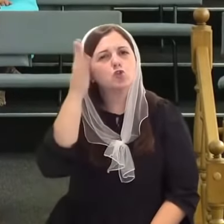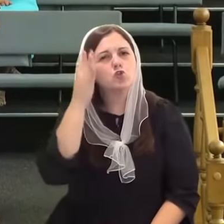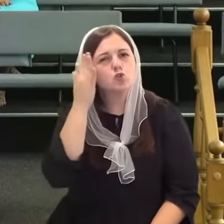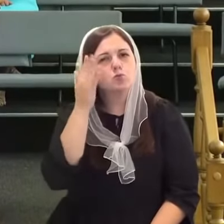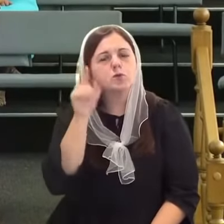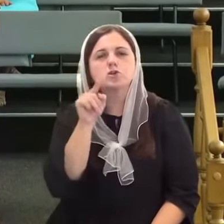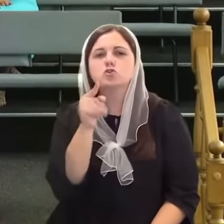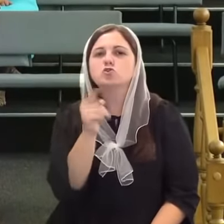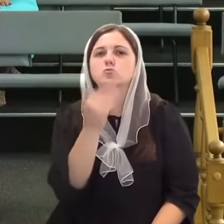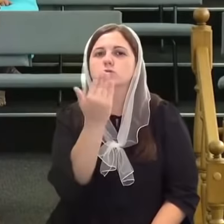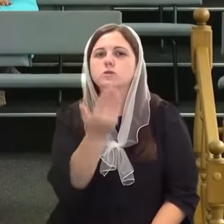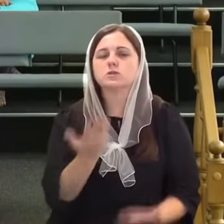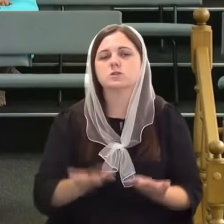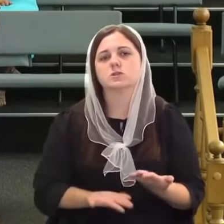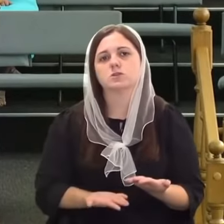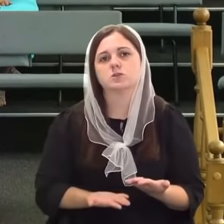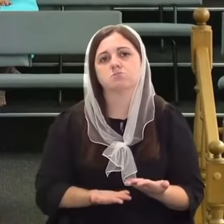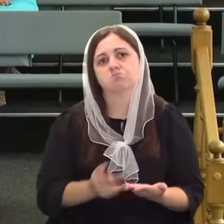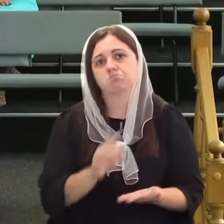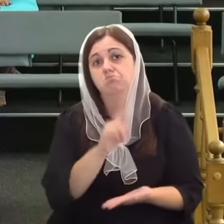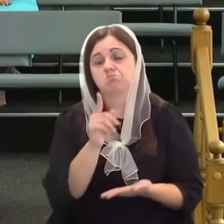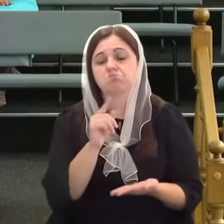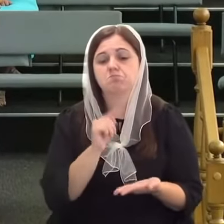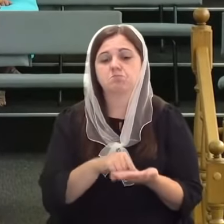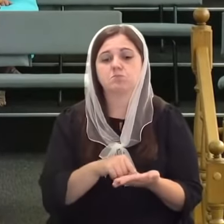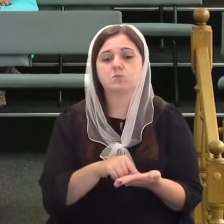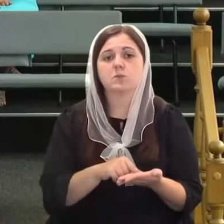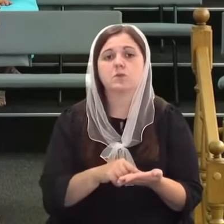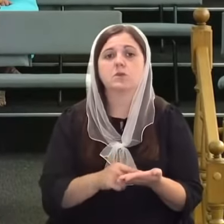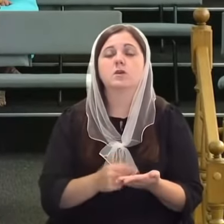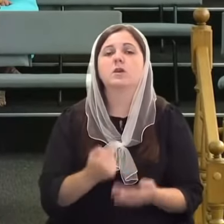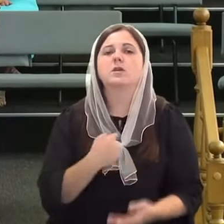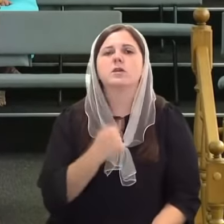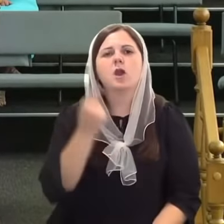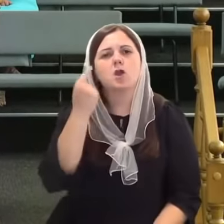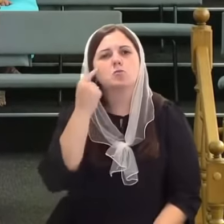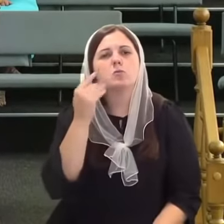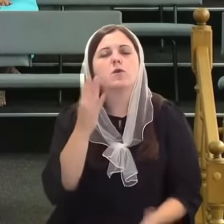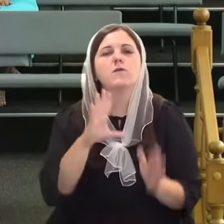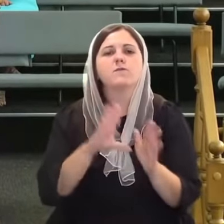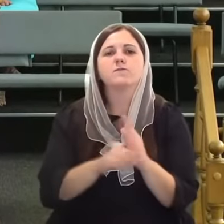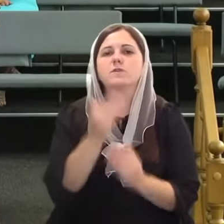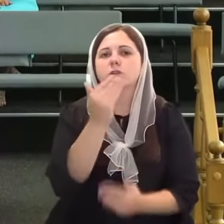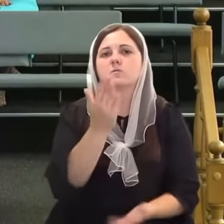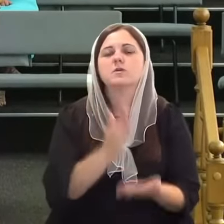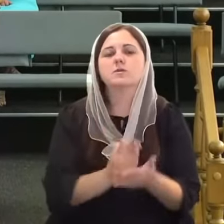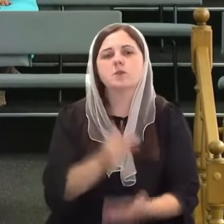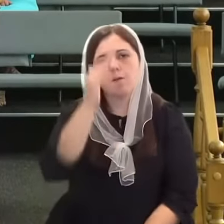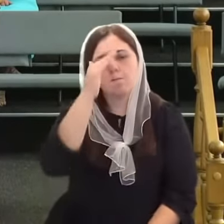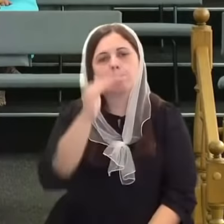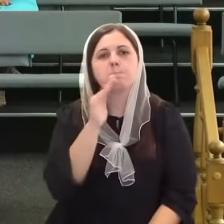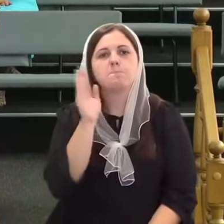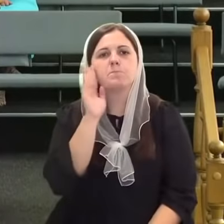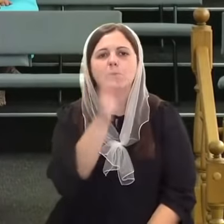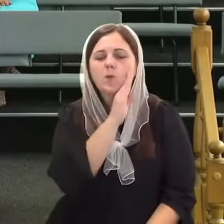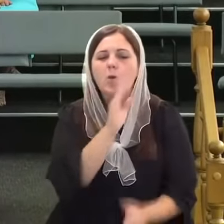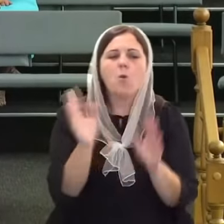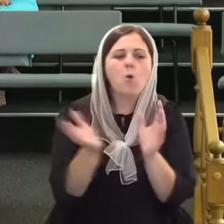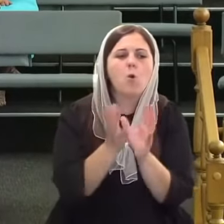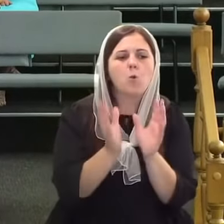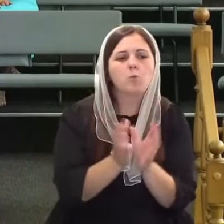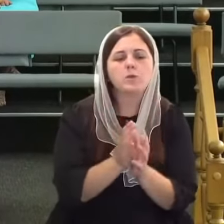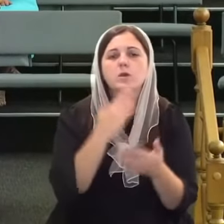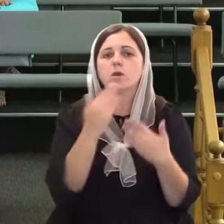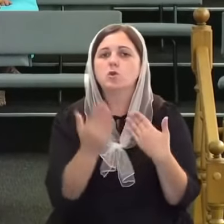ты живешь? Я думаю, когда у тебя есть любящие родители, забота, опека, любовь, внимание,